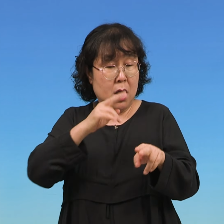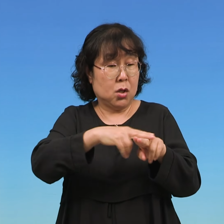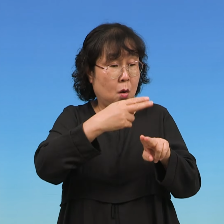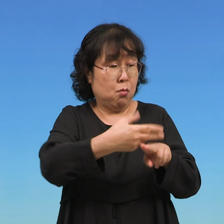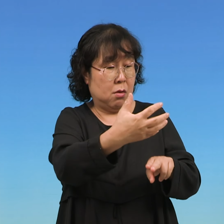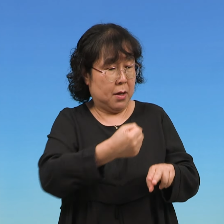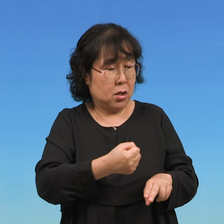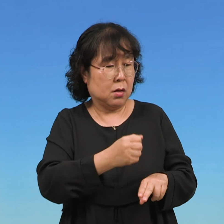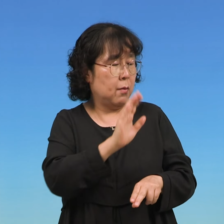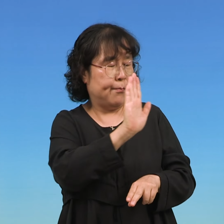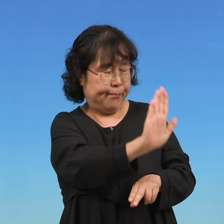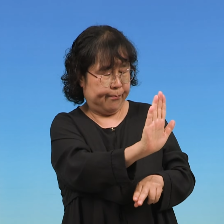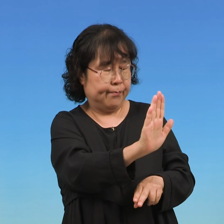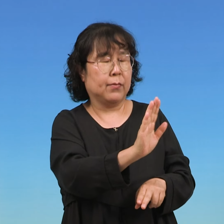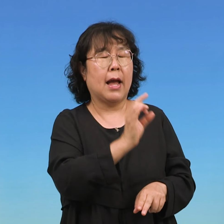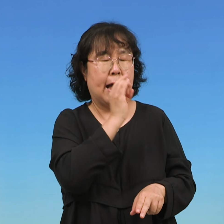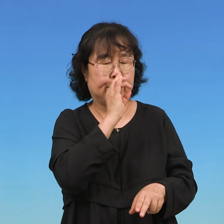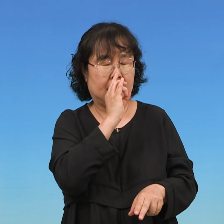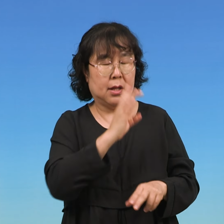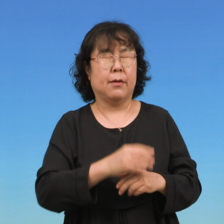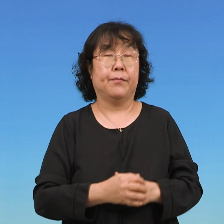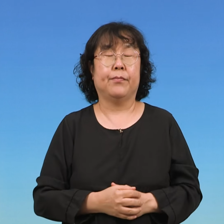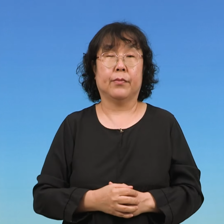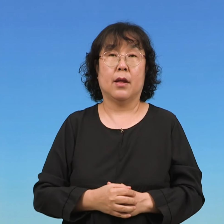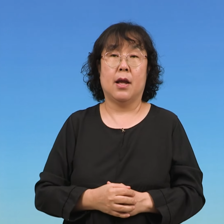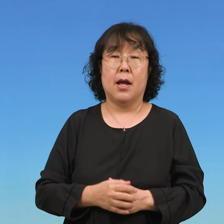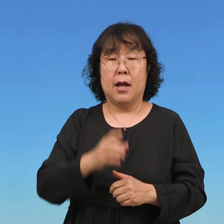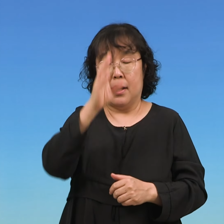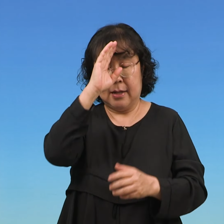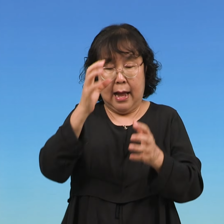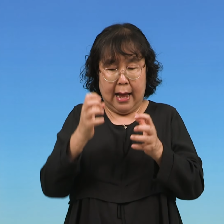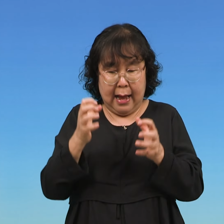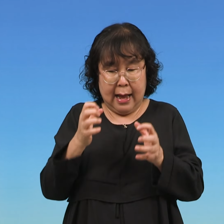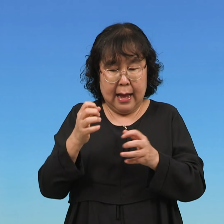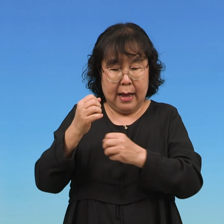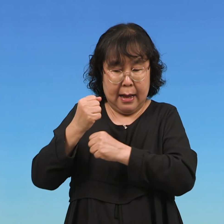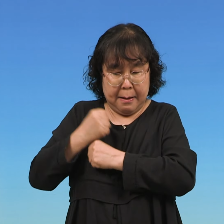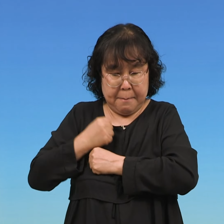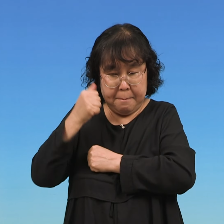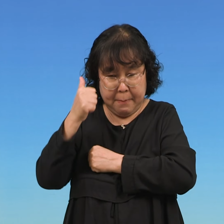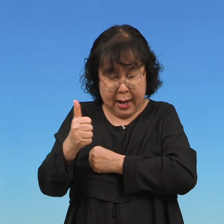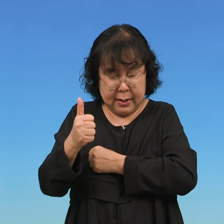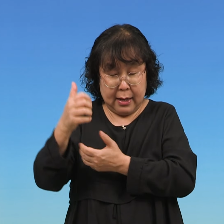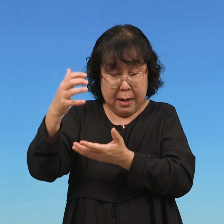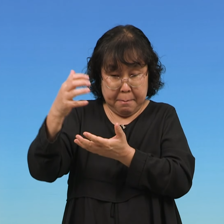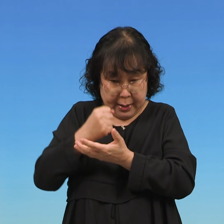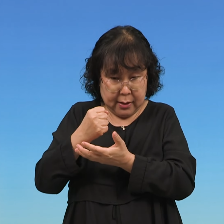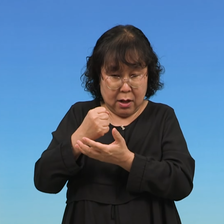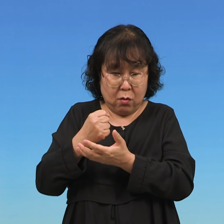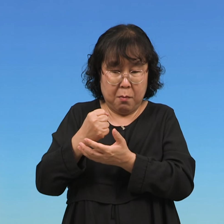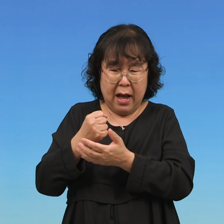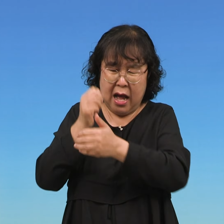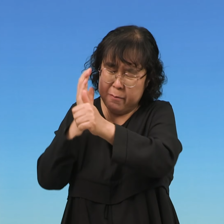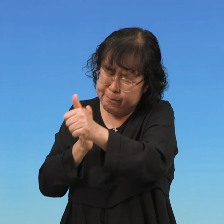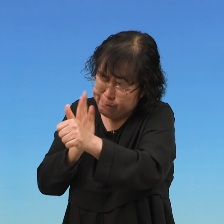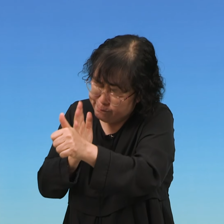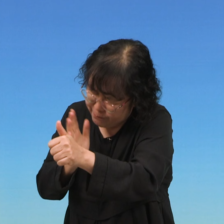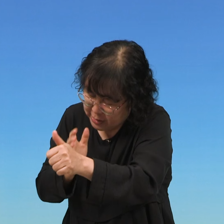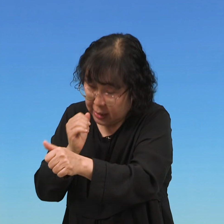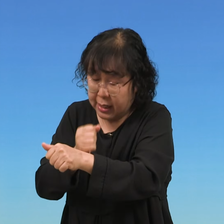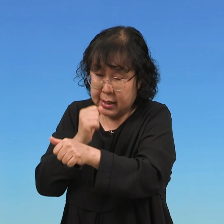아니하리라 하였더라 그랬더니 이제 그 다음 나만이 받으라고 강건하되 그가 거절하니라